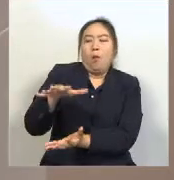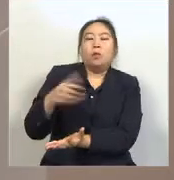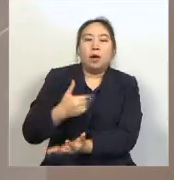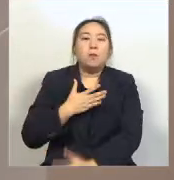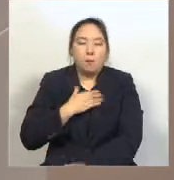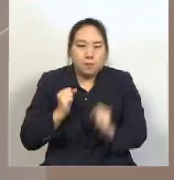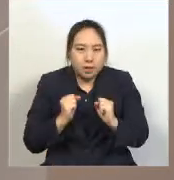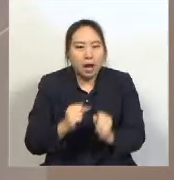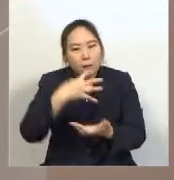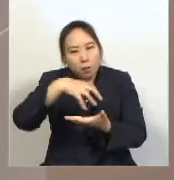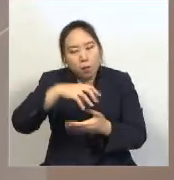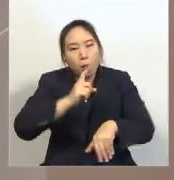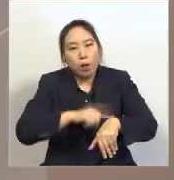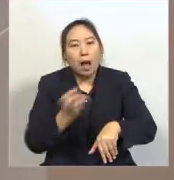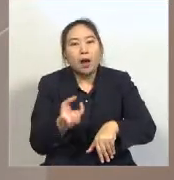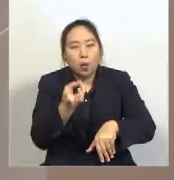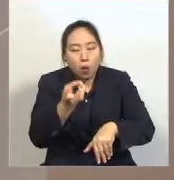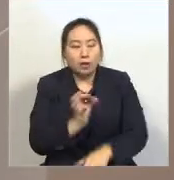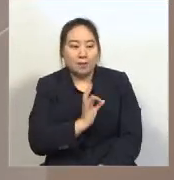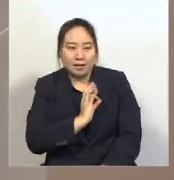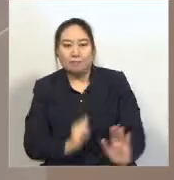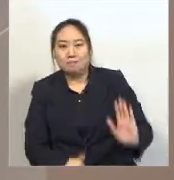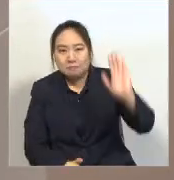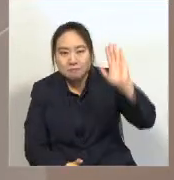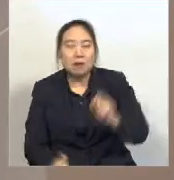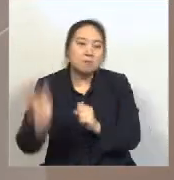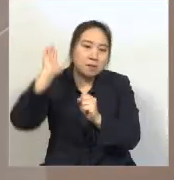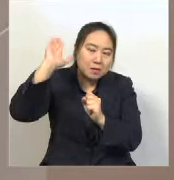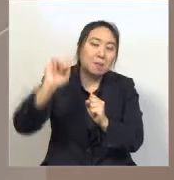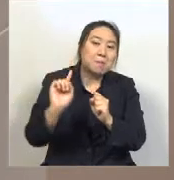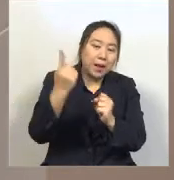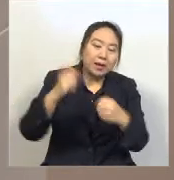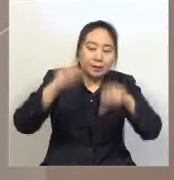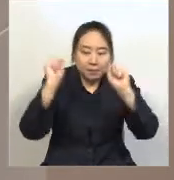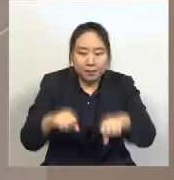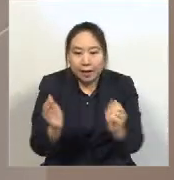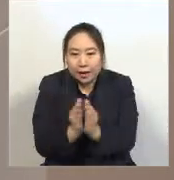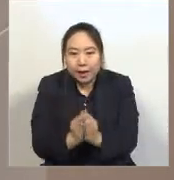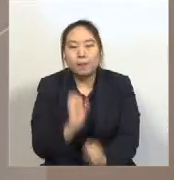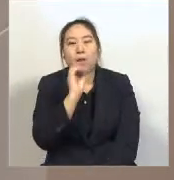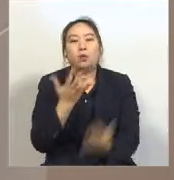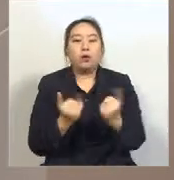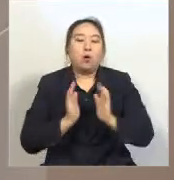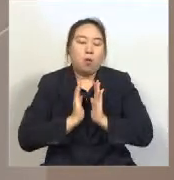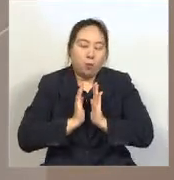ใช้เวลาให้น้อยลงเพื่อให้สมาชิกได้มีโอกาสพูดขึ้นพูดอีกหรือการลงมติอะไรก็แล้วแต่ขอบคุณนะครับ